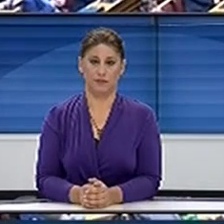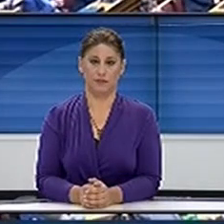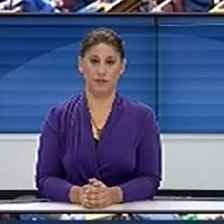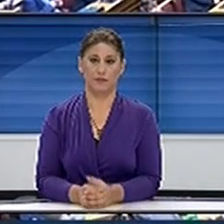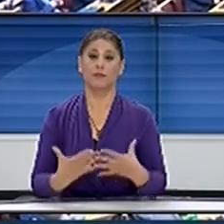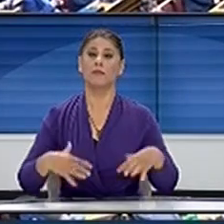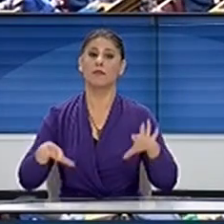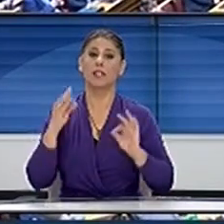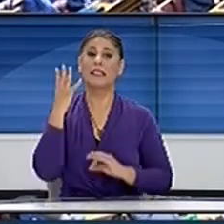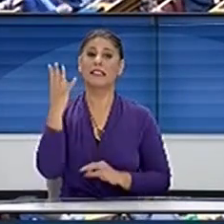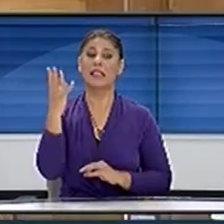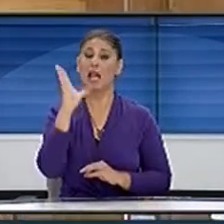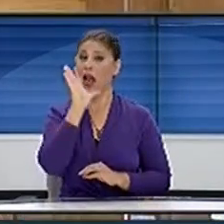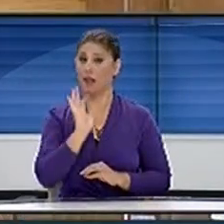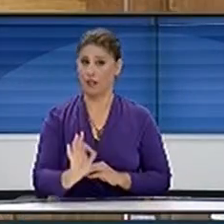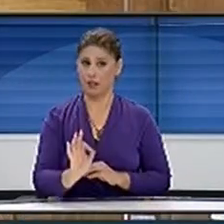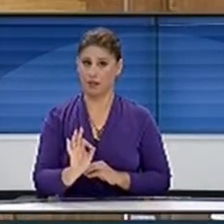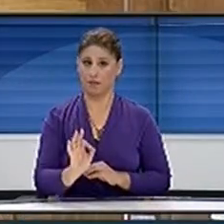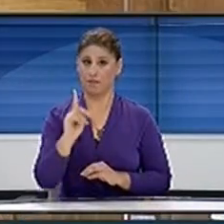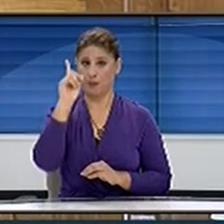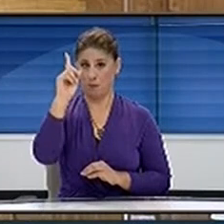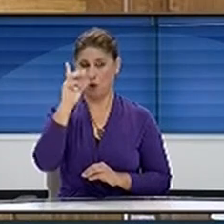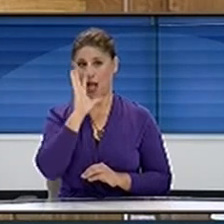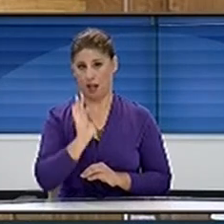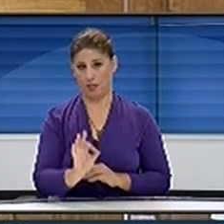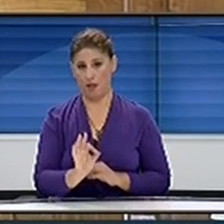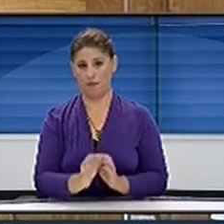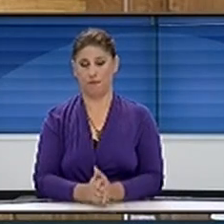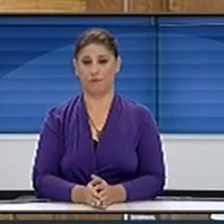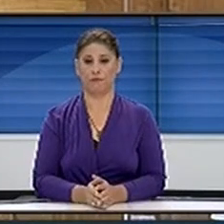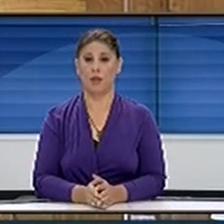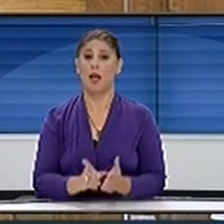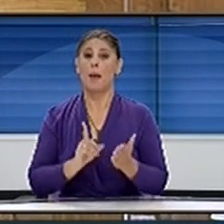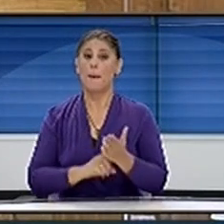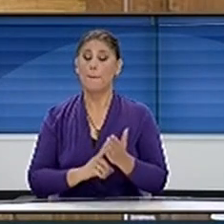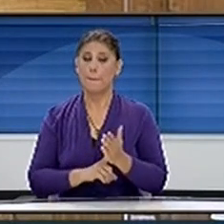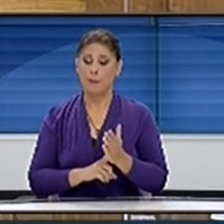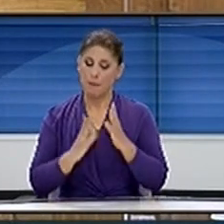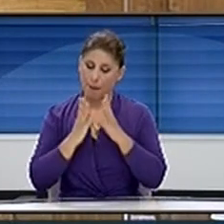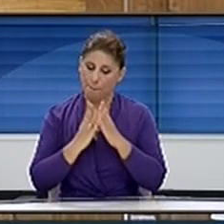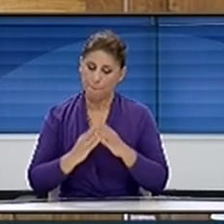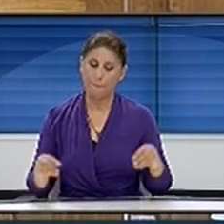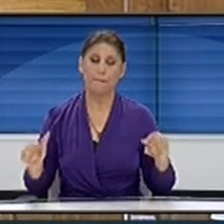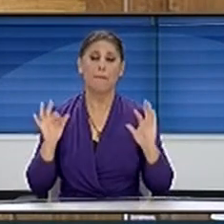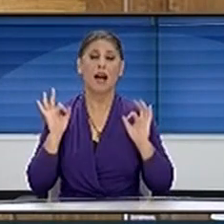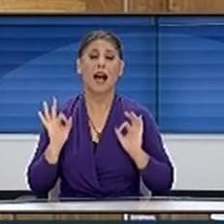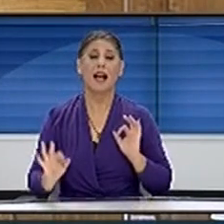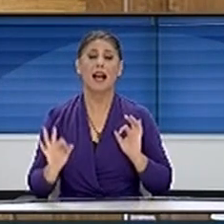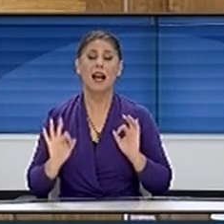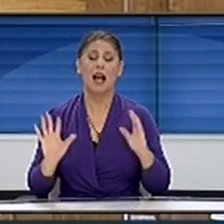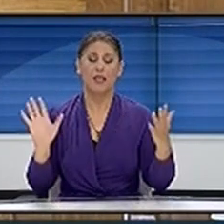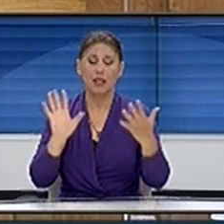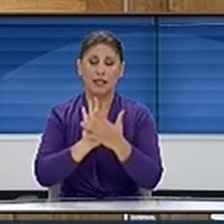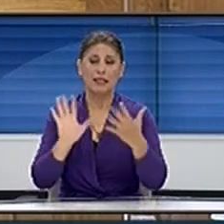Ξεκινώ λοιπόν με τέσσερις αλήθειες. Αλήθεια πρώτη. Πρέπει να εκλείψει κάθε